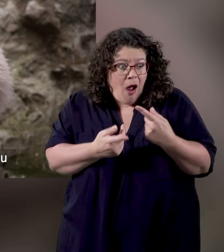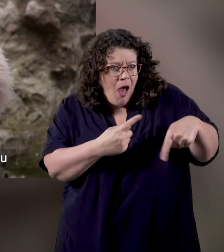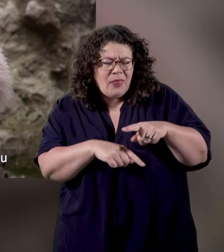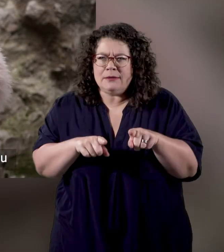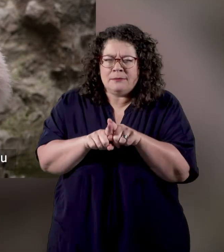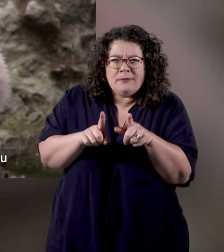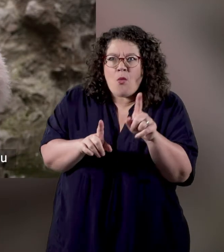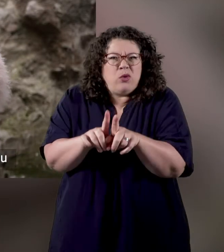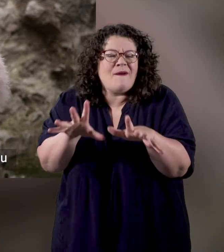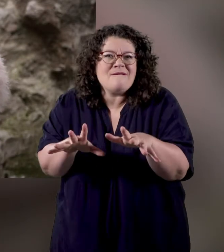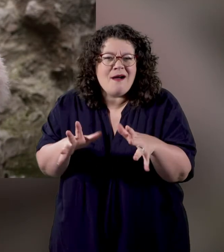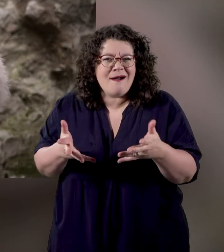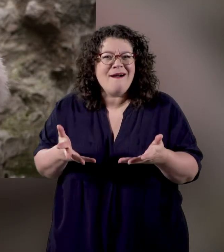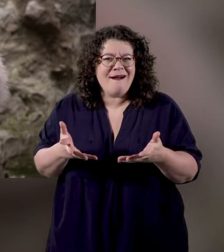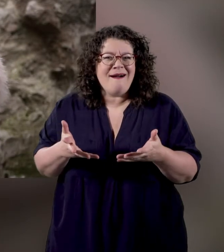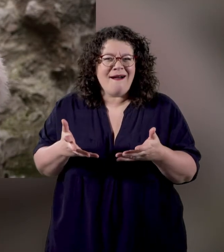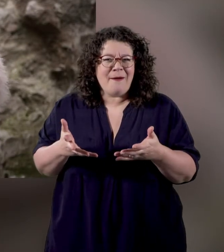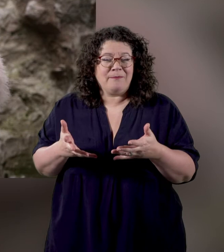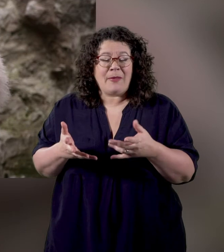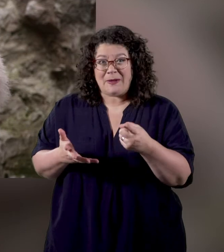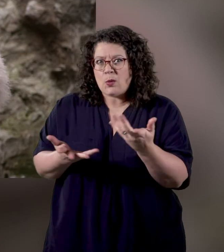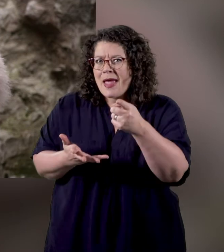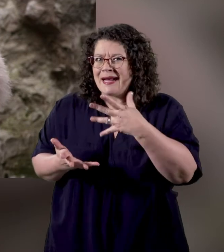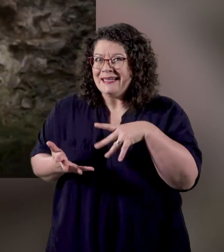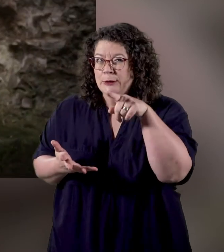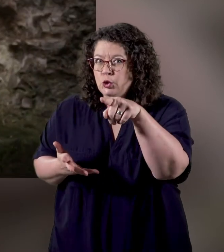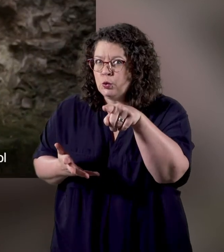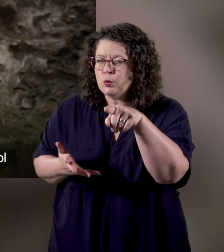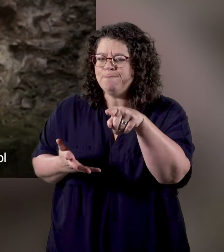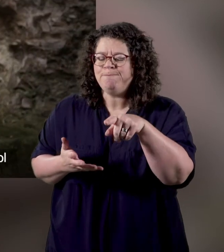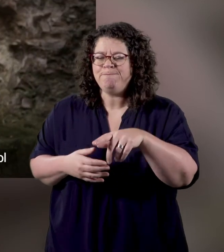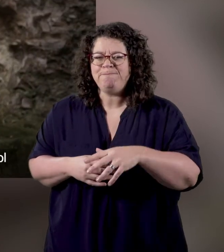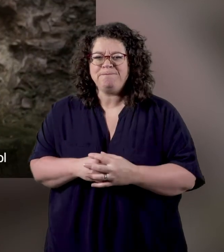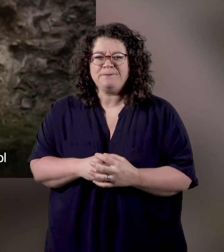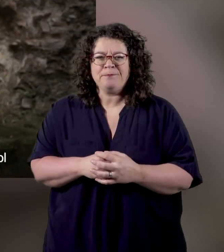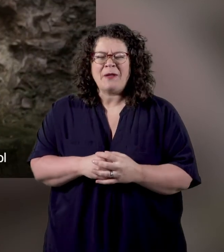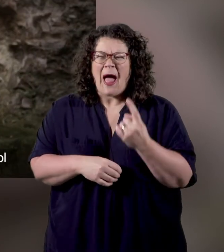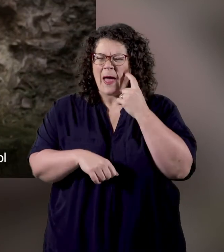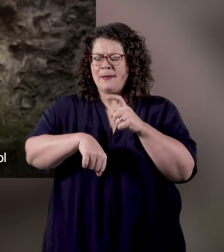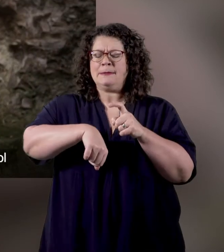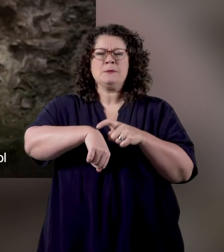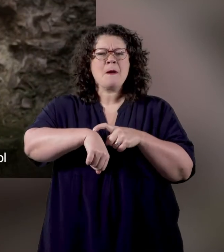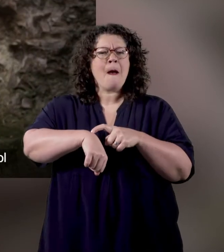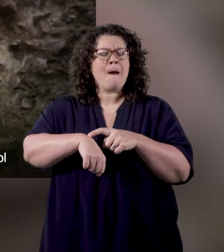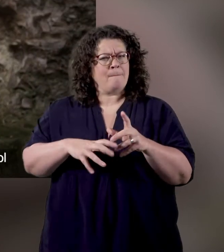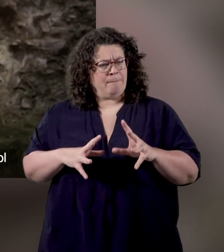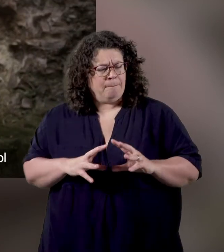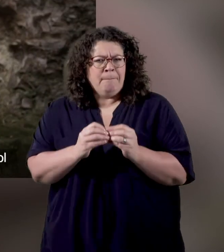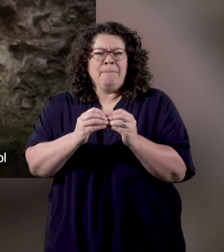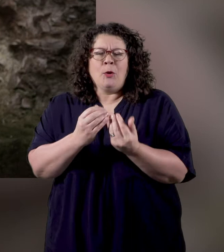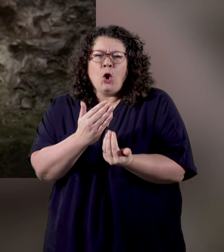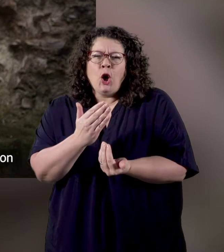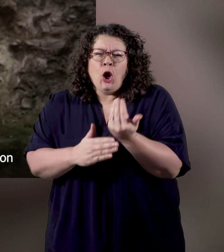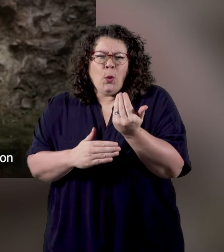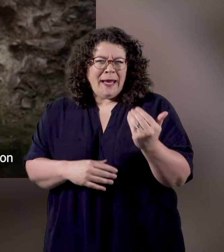fel unrhyw un oedd e moyn. A dyma ble chi'n dod I mewn. Fi moyn I chi dychmygu eich hunain fel beirdd